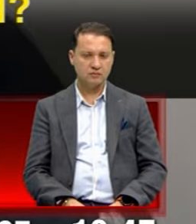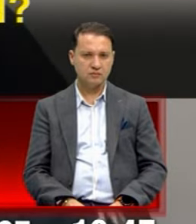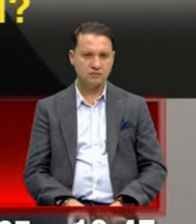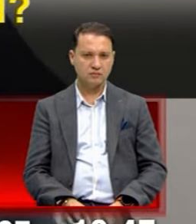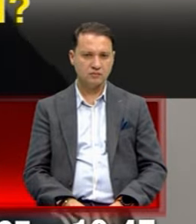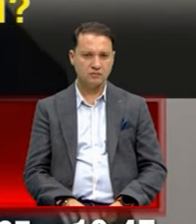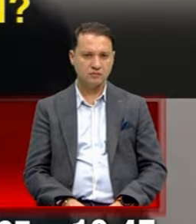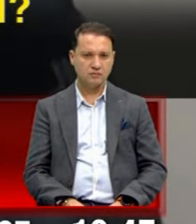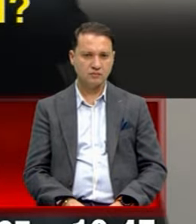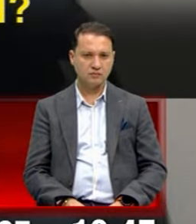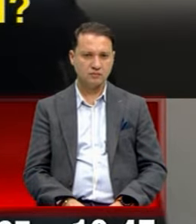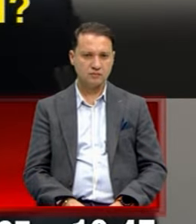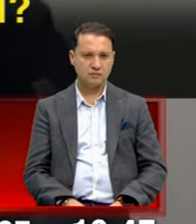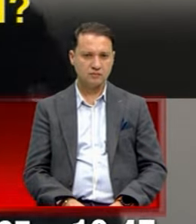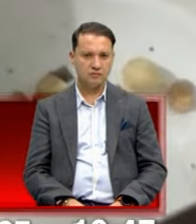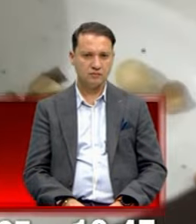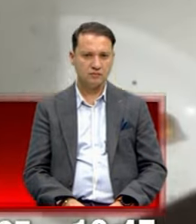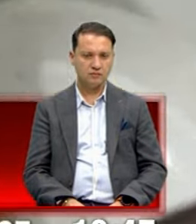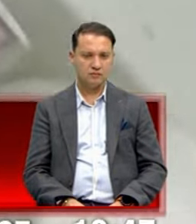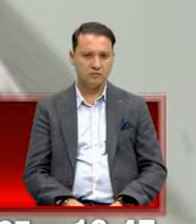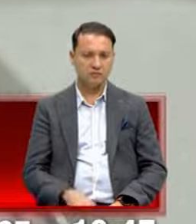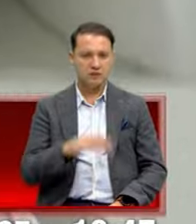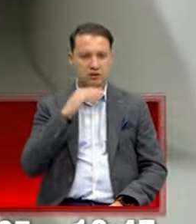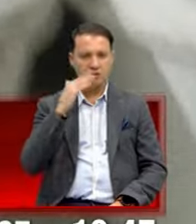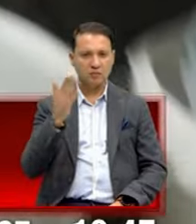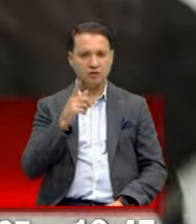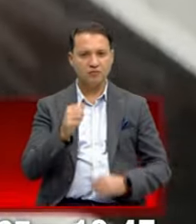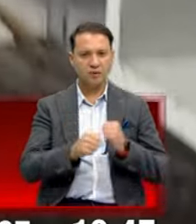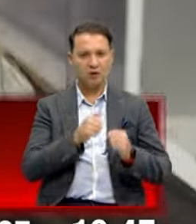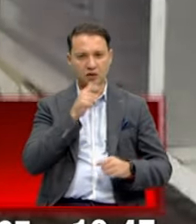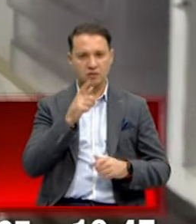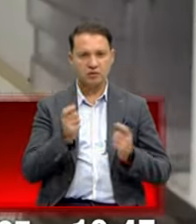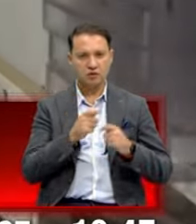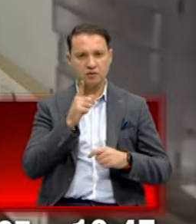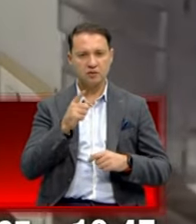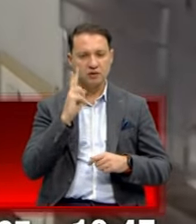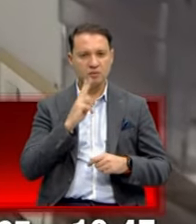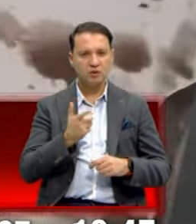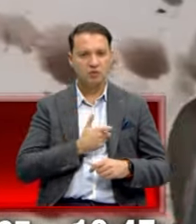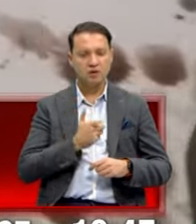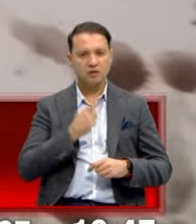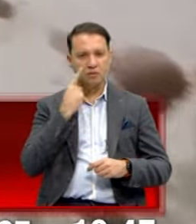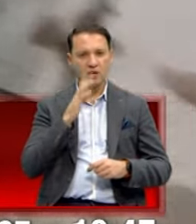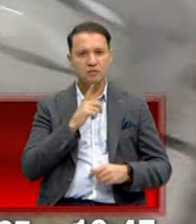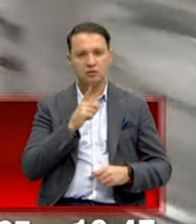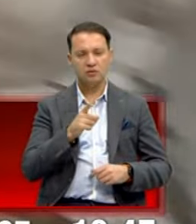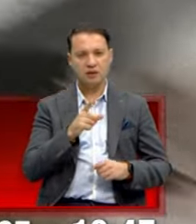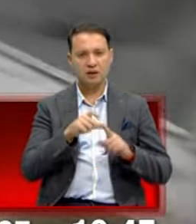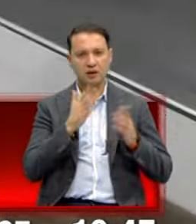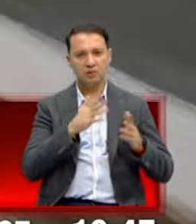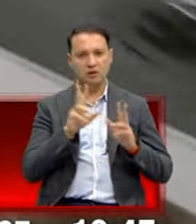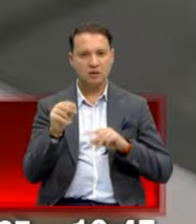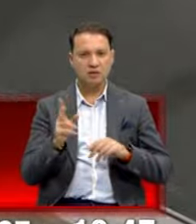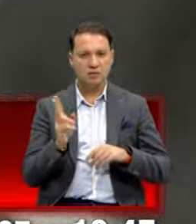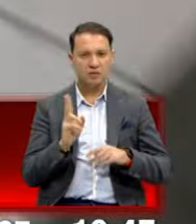üretim yapıyorsun? Burada mı? Evet. 3 aydır. Yabancı uyruklu imalatçı ve çalışanı hijyen kurallarını hiçe sayıyordu. Depoda